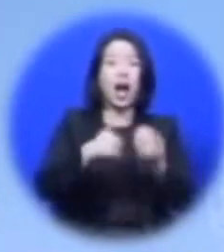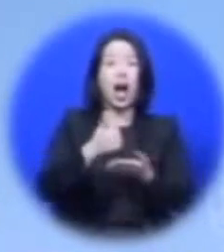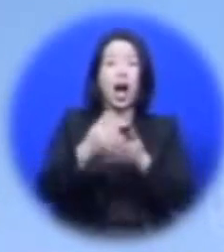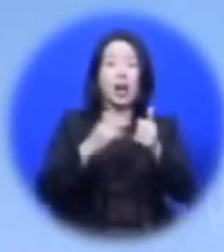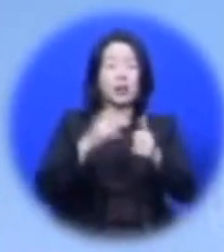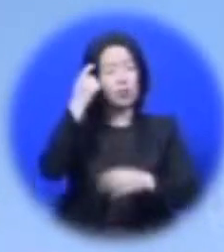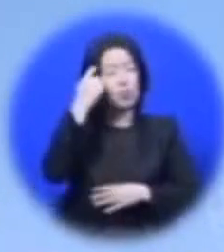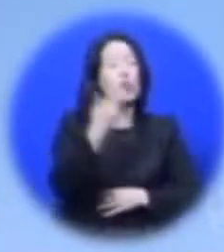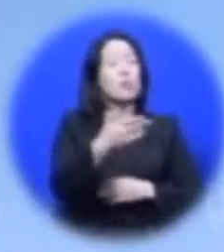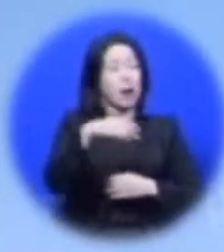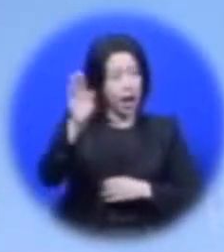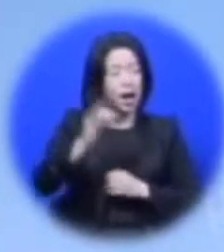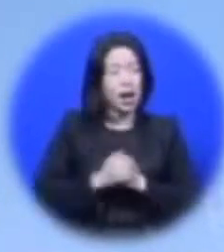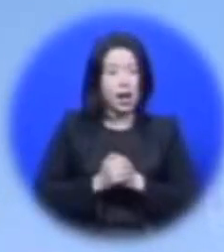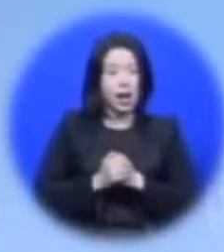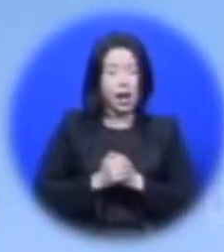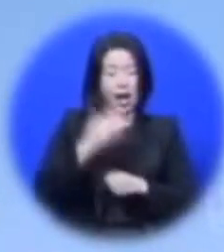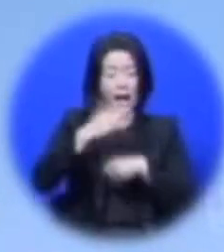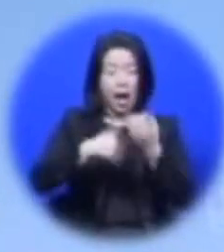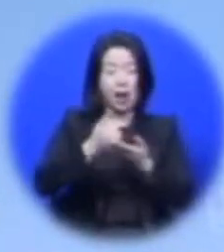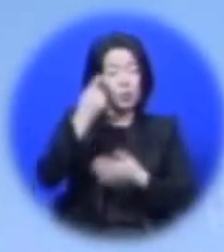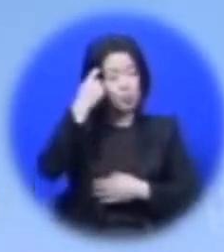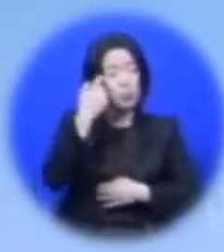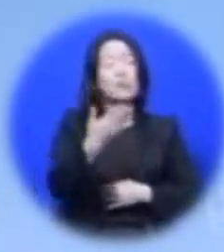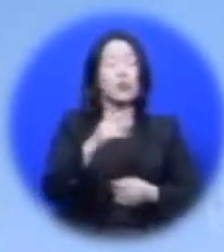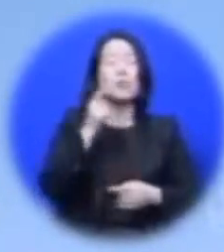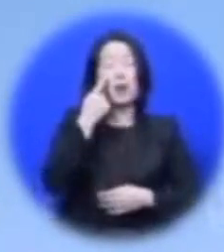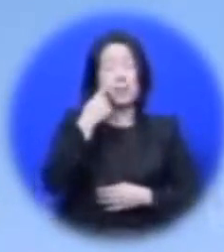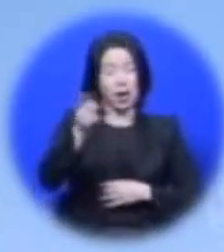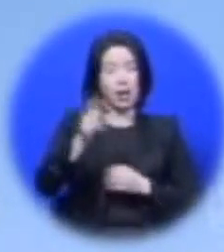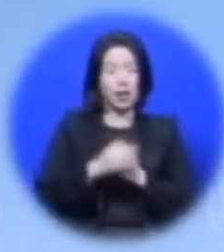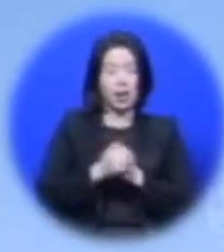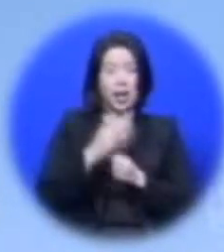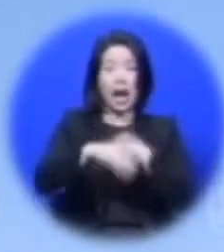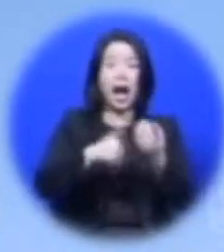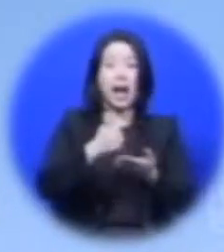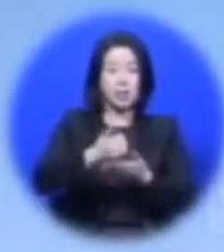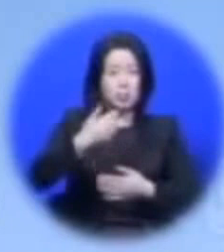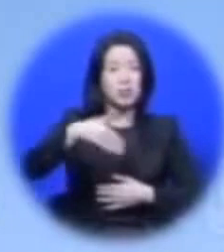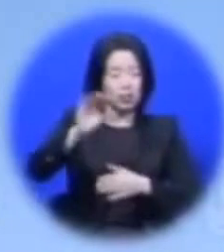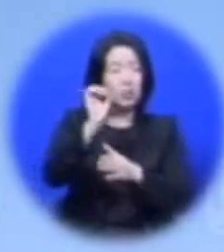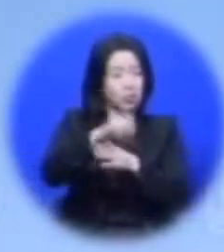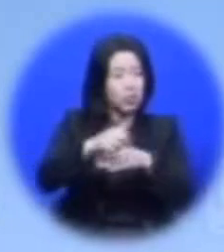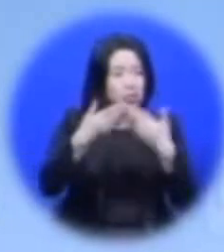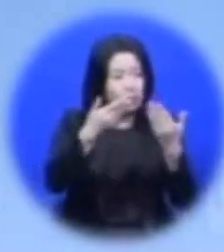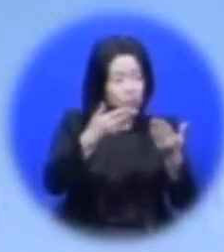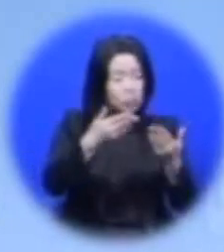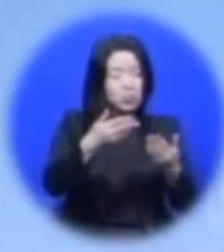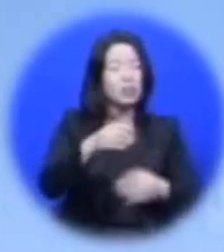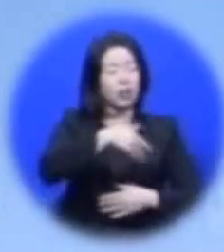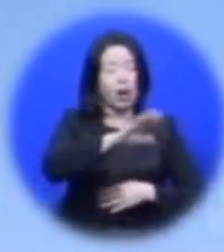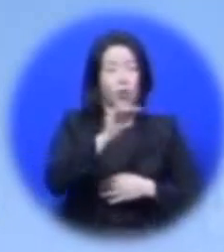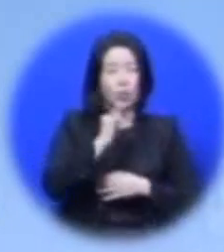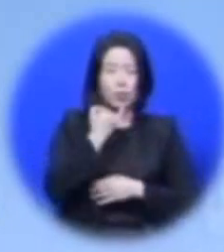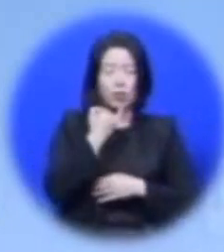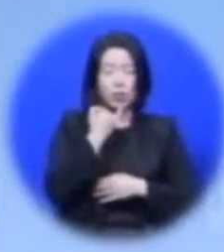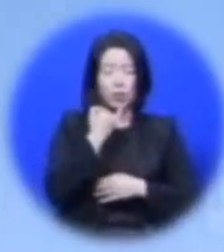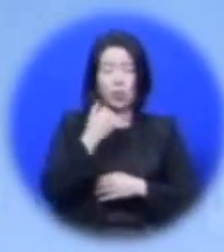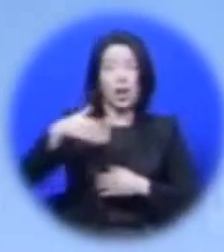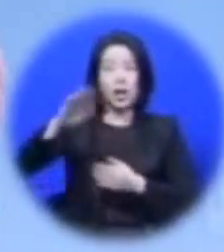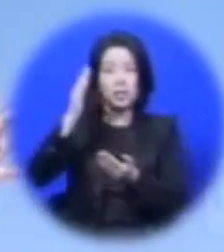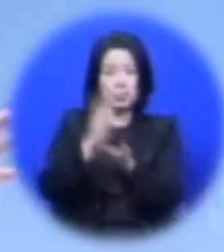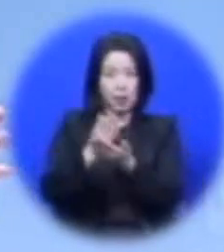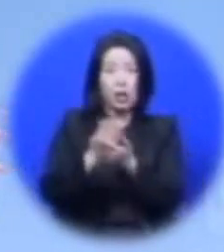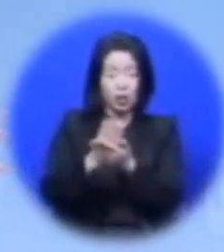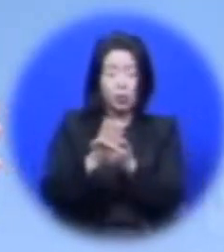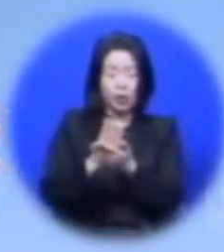물어보라고 그랬어요. 하나님께 물어봐라. 하나님께서 가라 그러면 가도 되고 하나님이 가지 말라 그러면